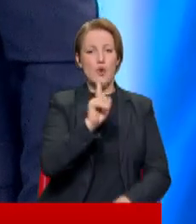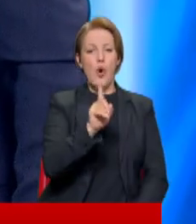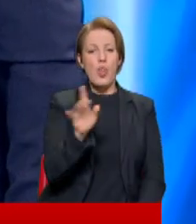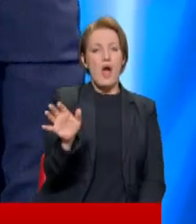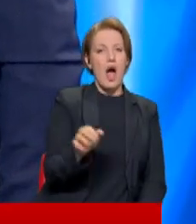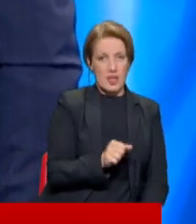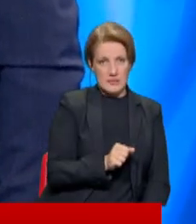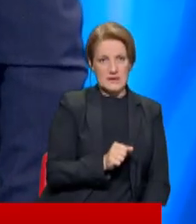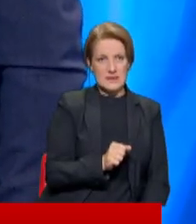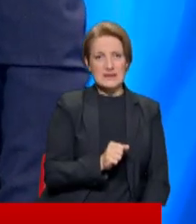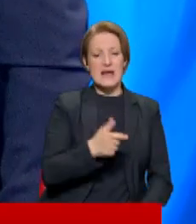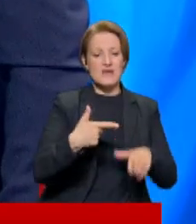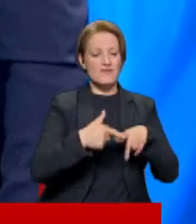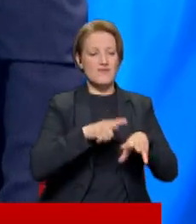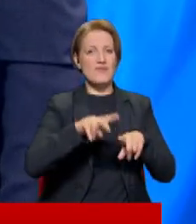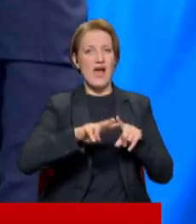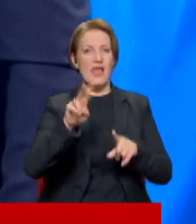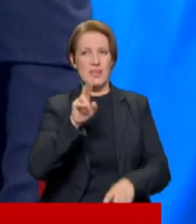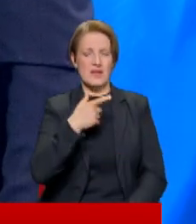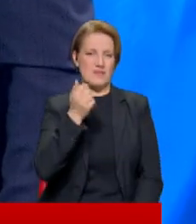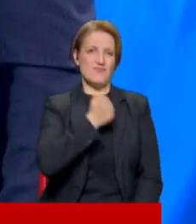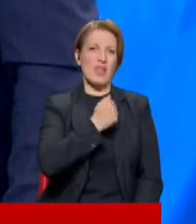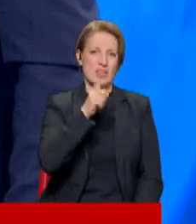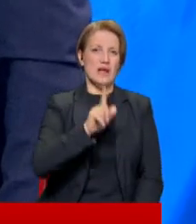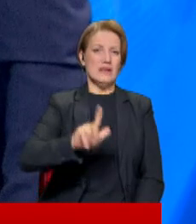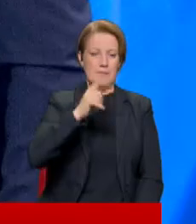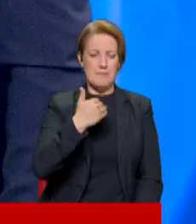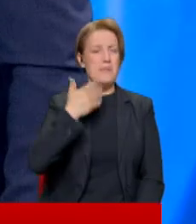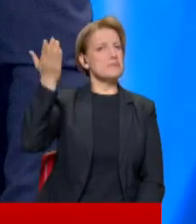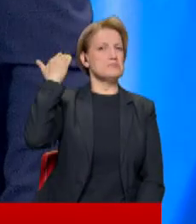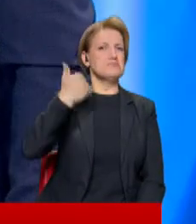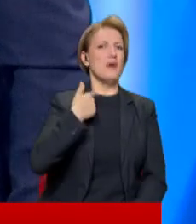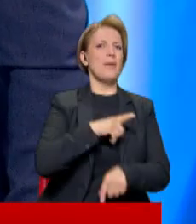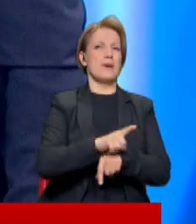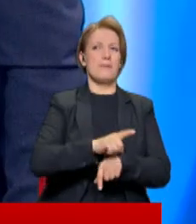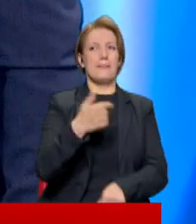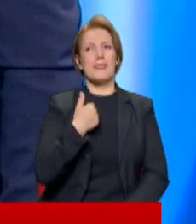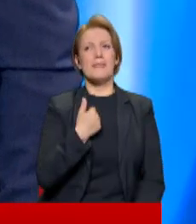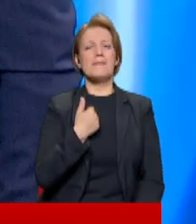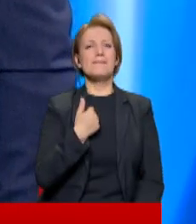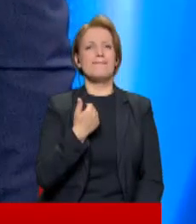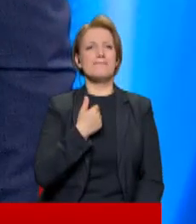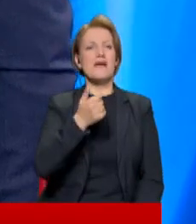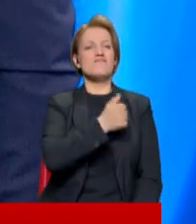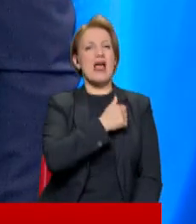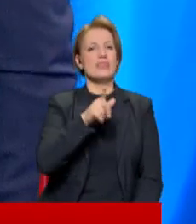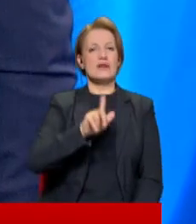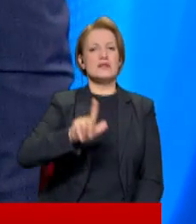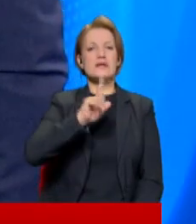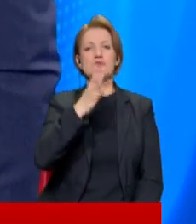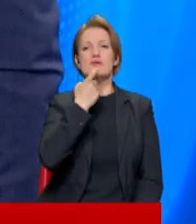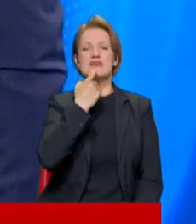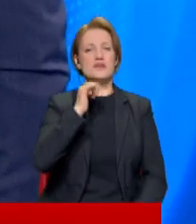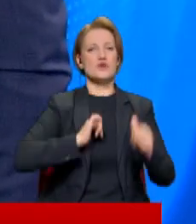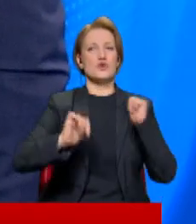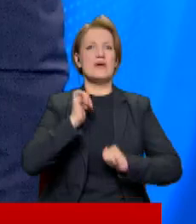almalıyız fen liselerinin Benim zamanımda Sizde biraz daha şey olmuş olabilir Ben daha eski olduğum için fen liselerinin 4 yıllık